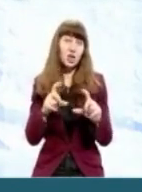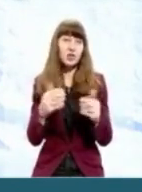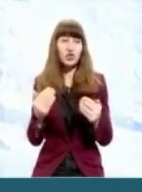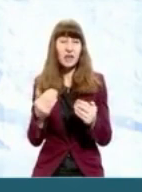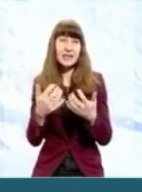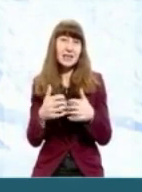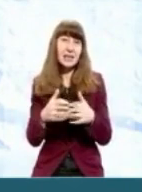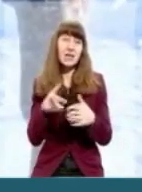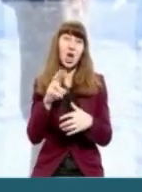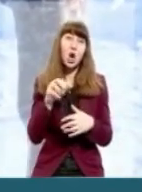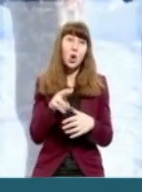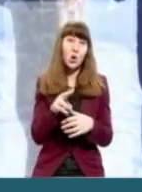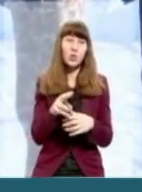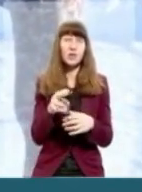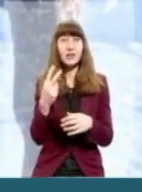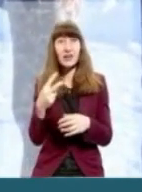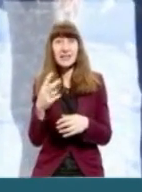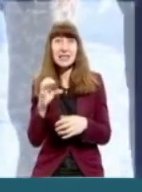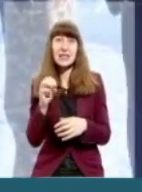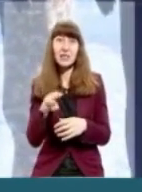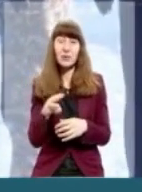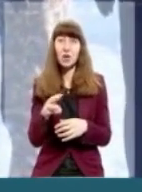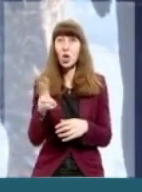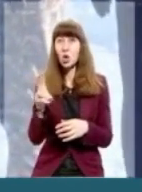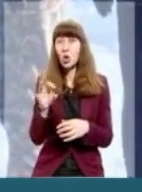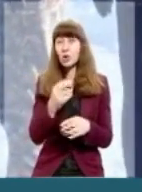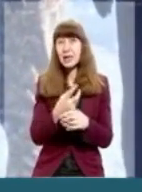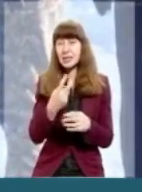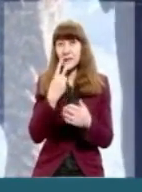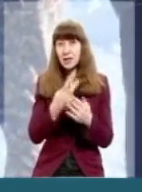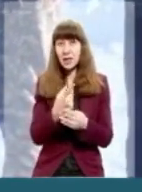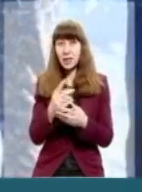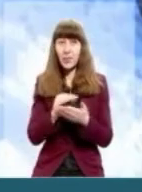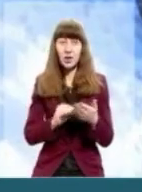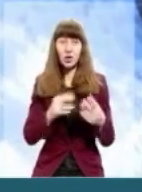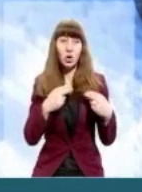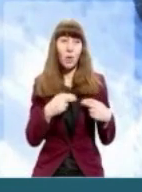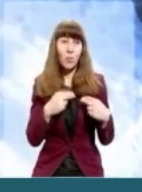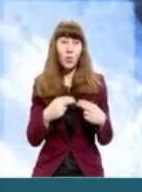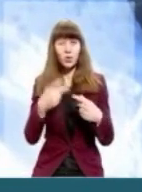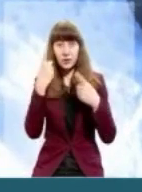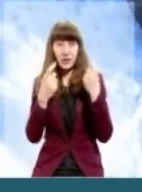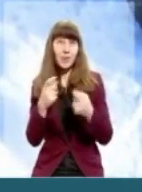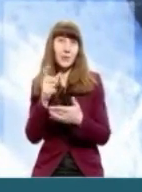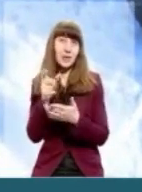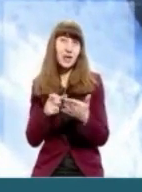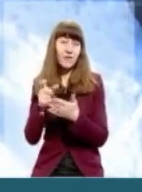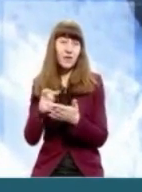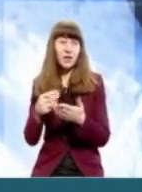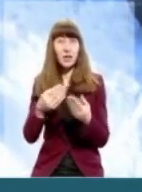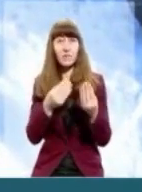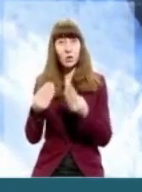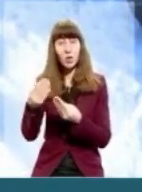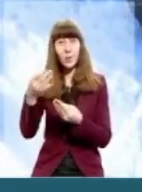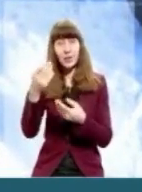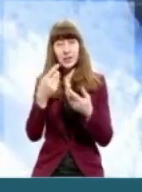спасателей, средняя толщина на реке Тобол в пределах 20 сантиметров. Несмотря на это, они продолжают проводить гражданам краткий инструктаж, после чего вручают